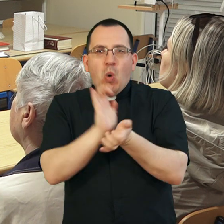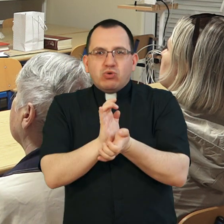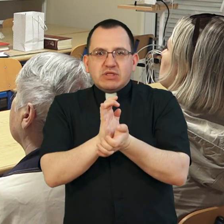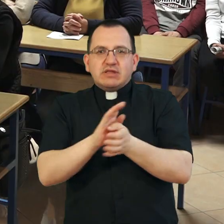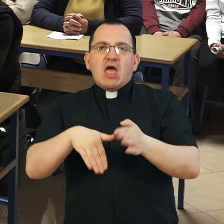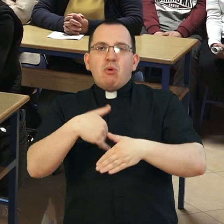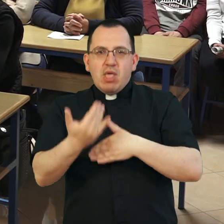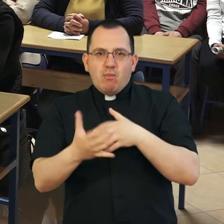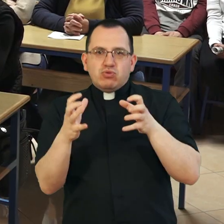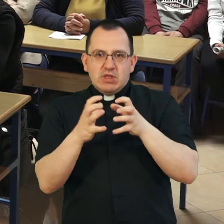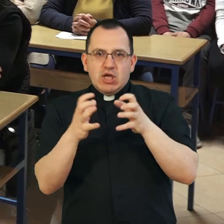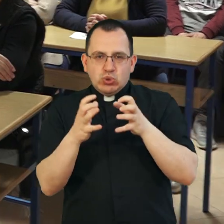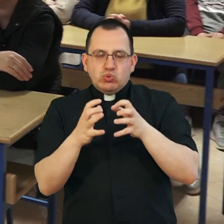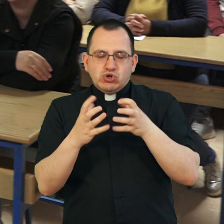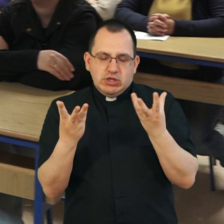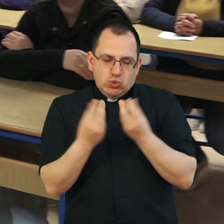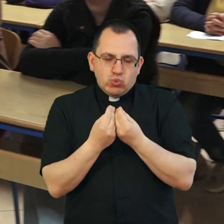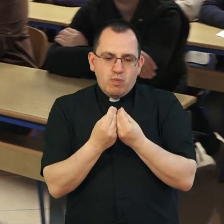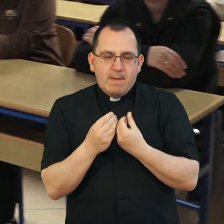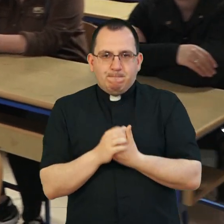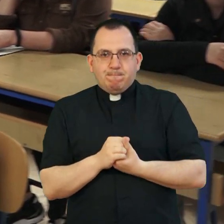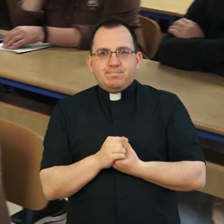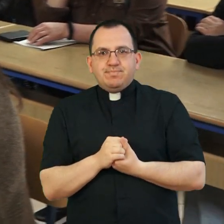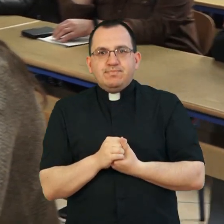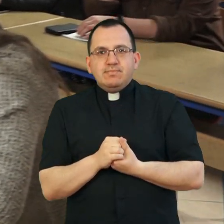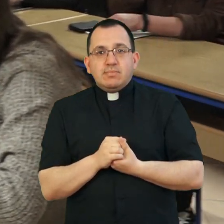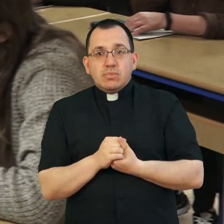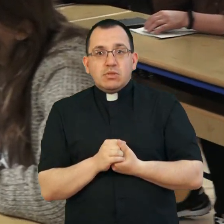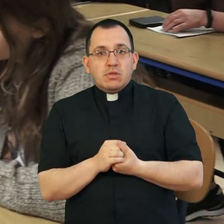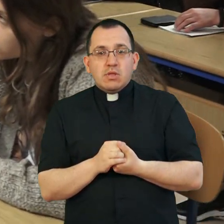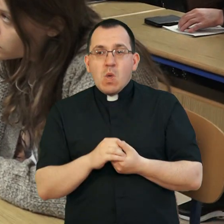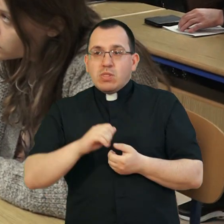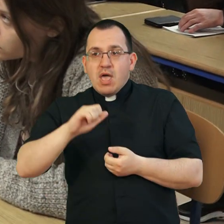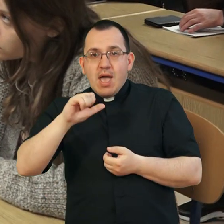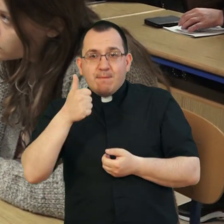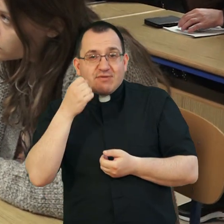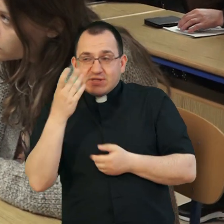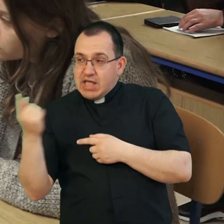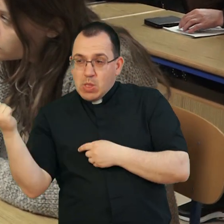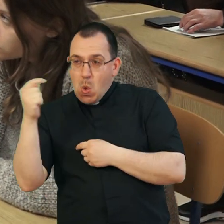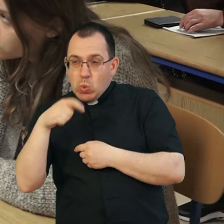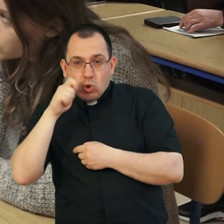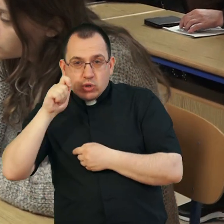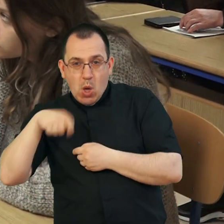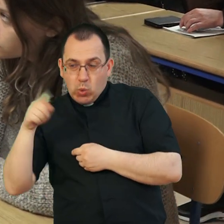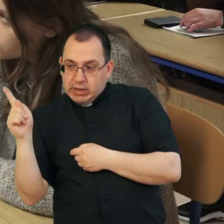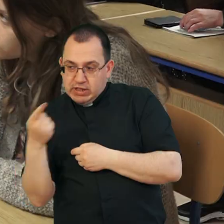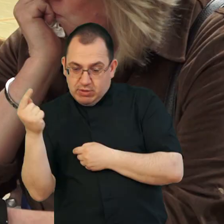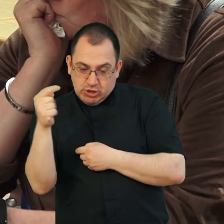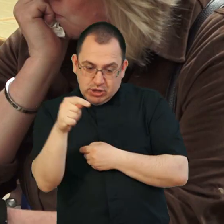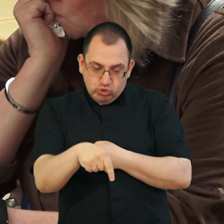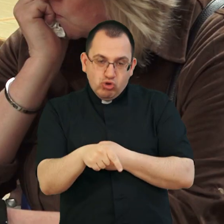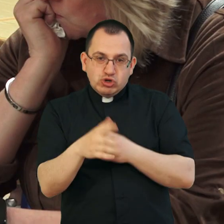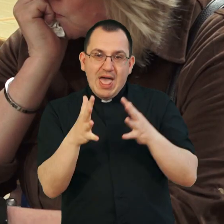druženje domaćina i ukrajinskih izbjeglica. Od prvog trenutka dolaska ukrajinskih izbjeglica u prihvatni centar